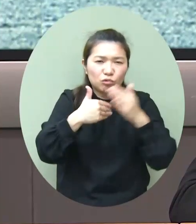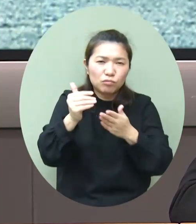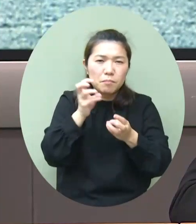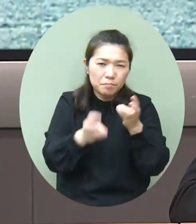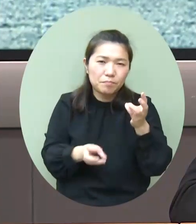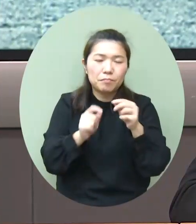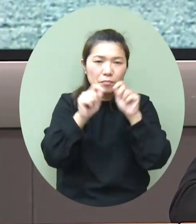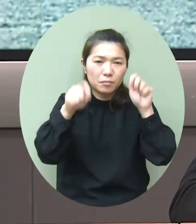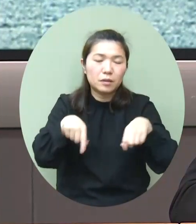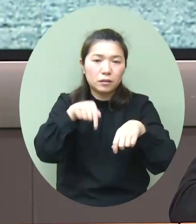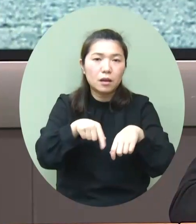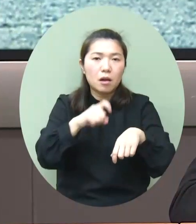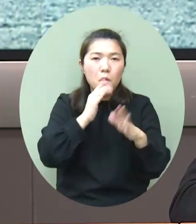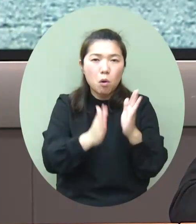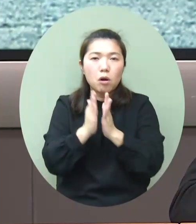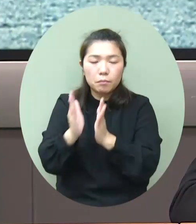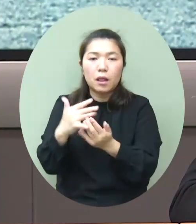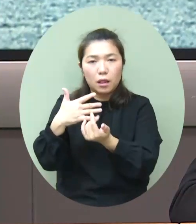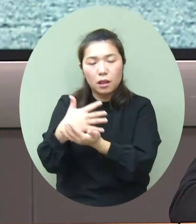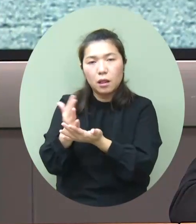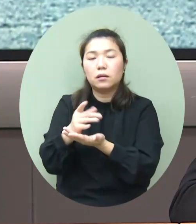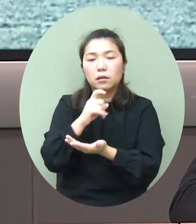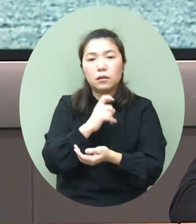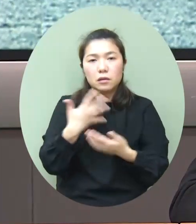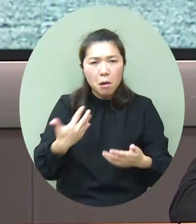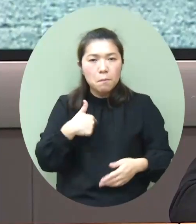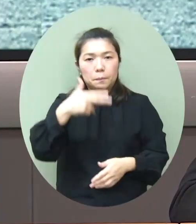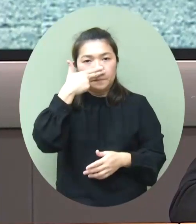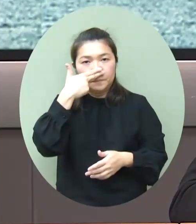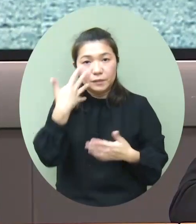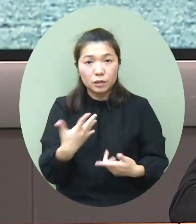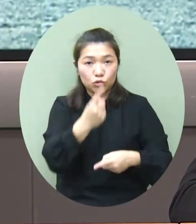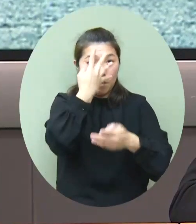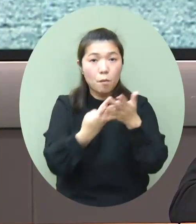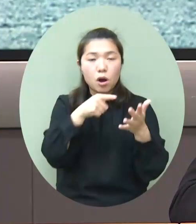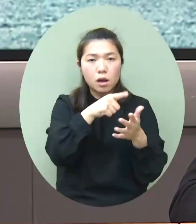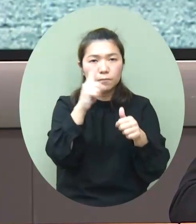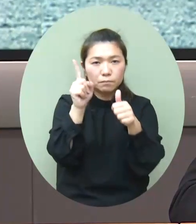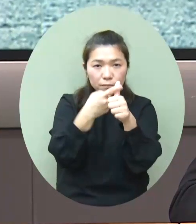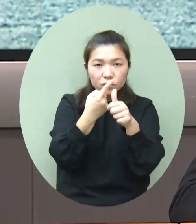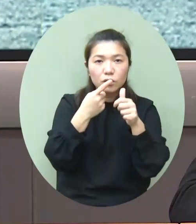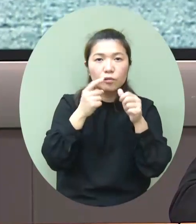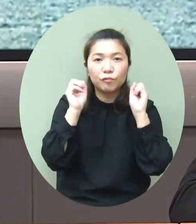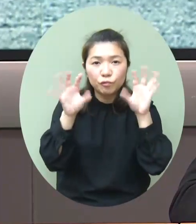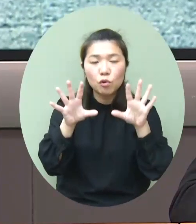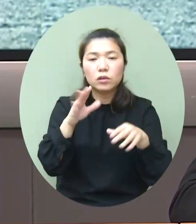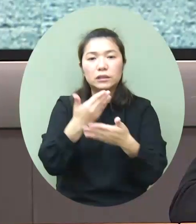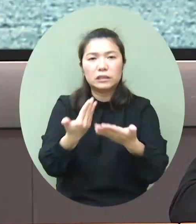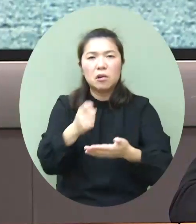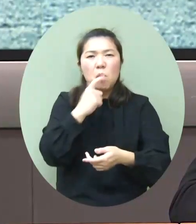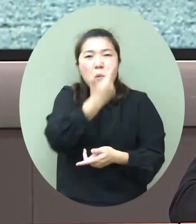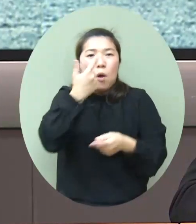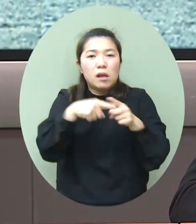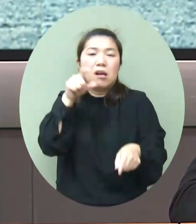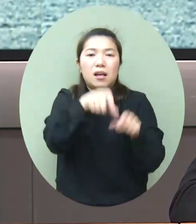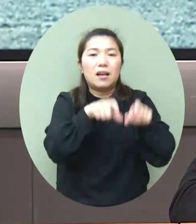的技术细节，还有当中其他的安排。我们预期网站初期推出的时